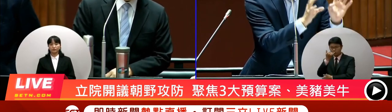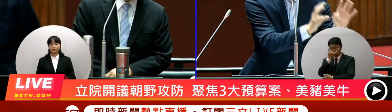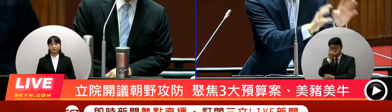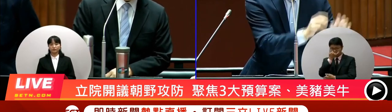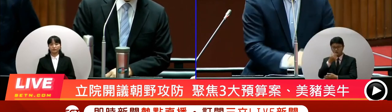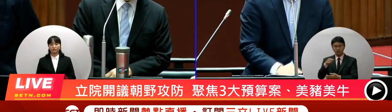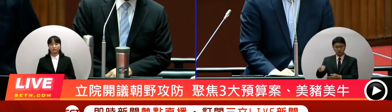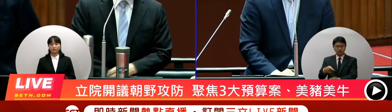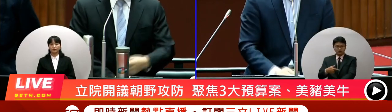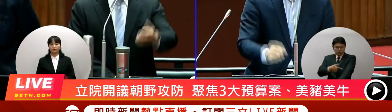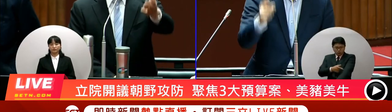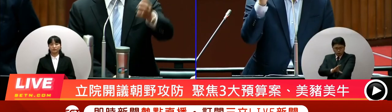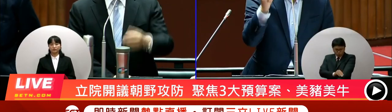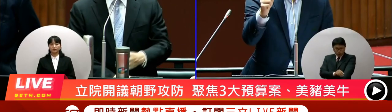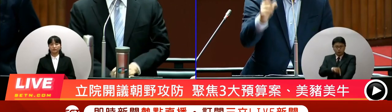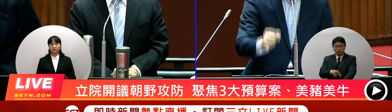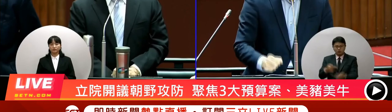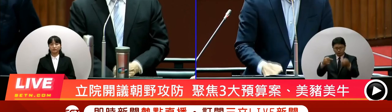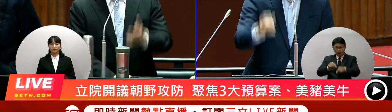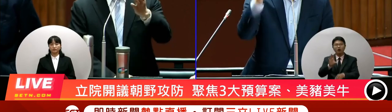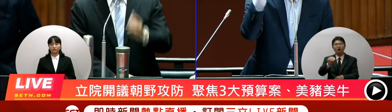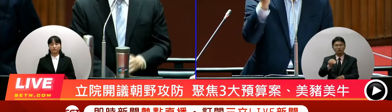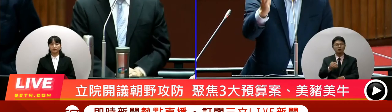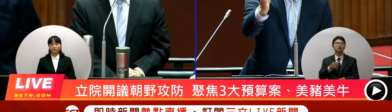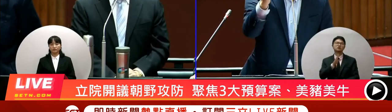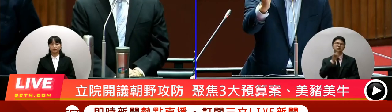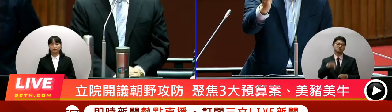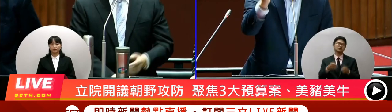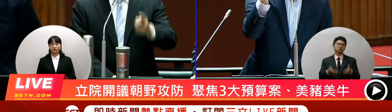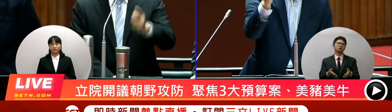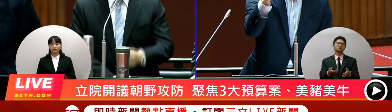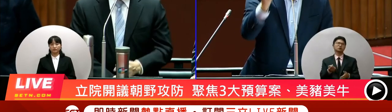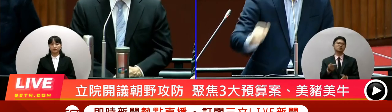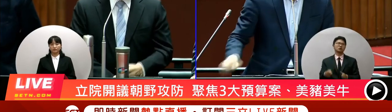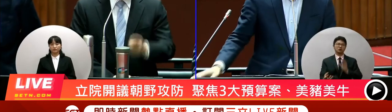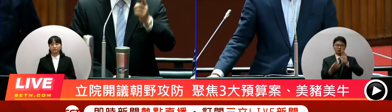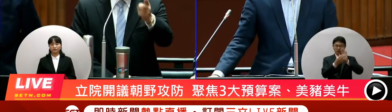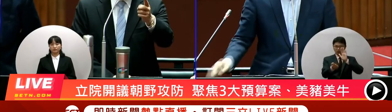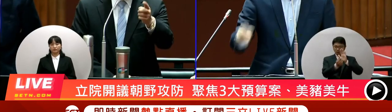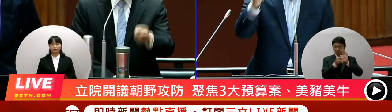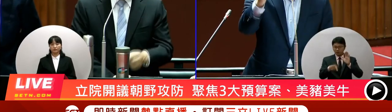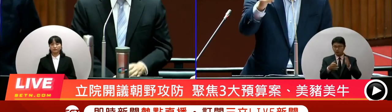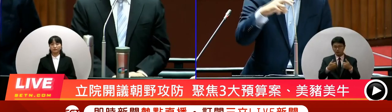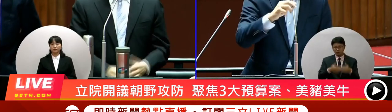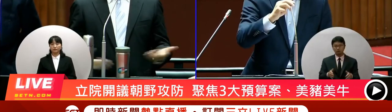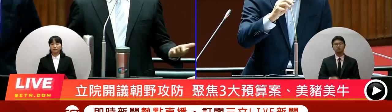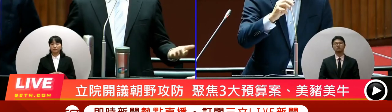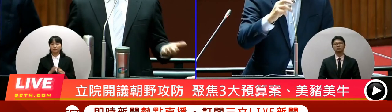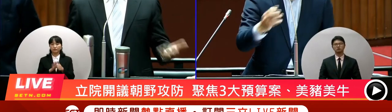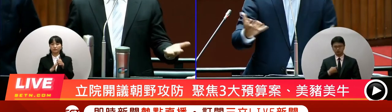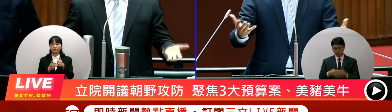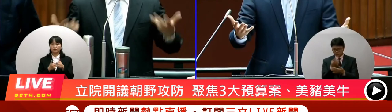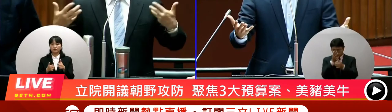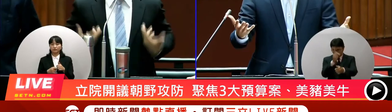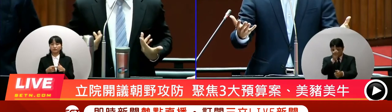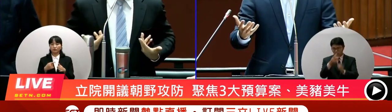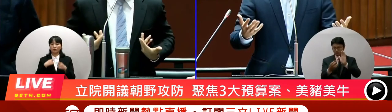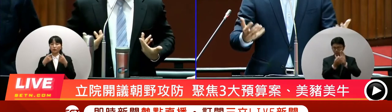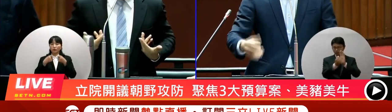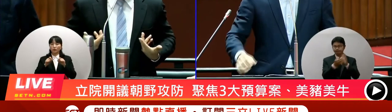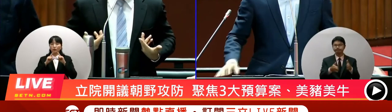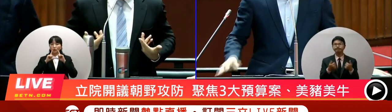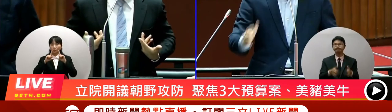还是没有含这才是重点院长你到底要不要标是否含瘦肉精就这么简单的问题 好我简单